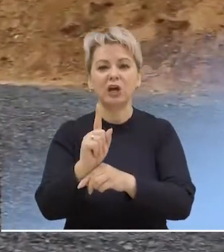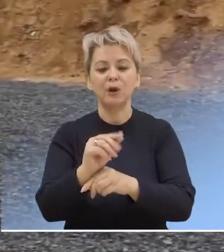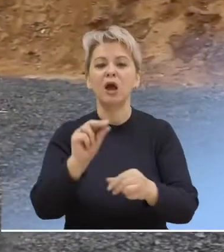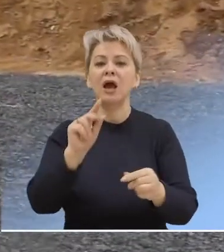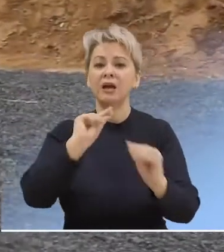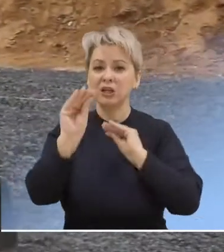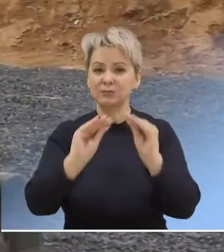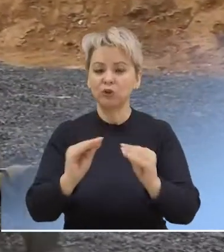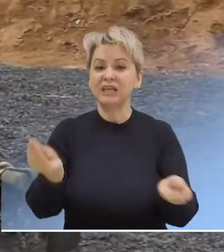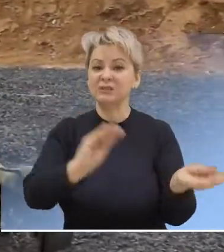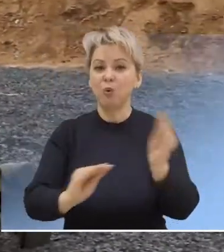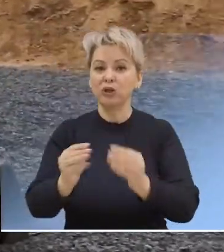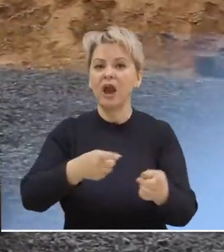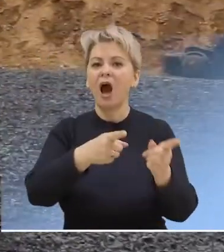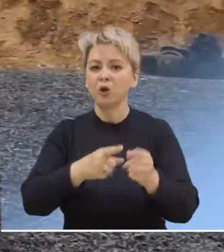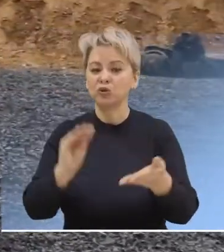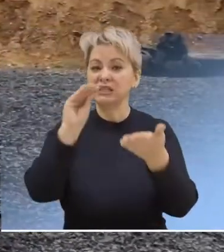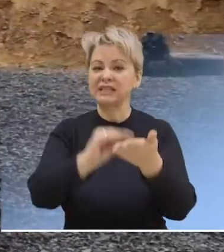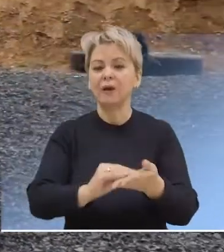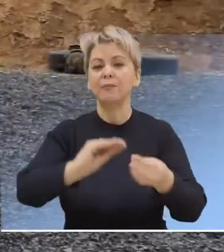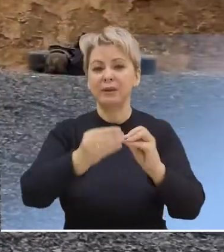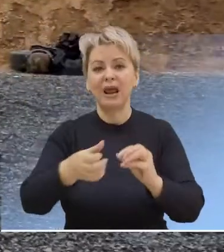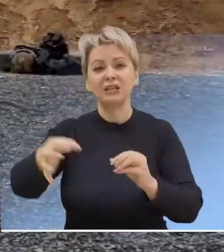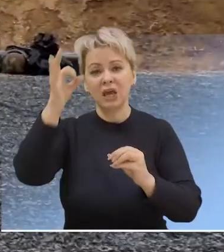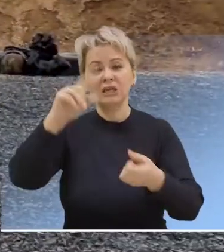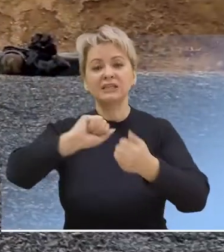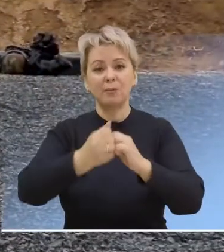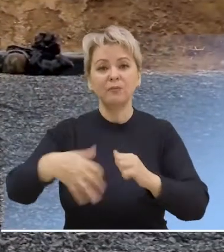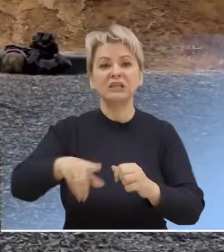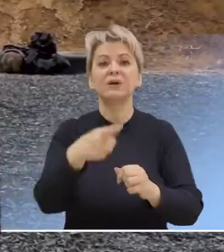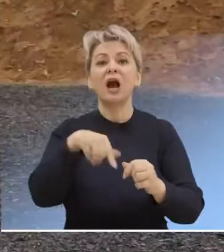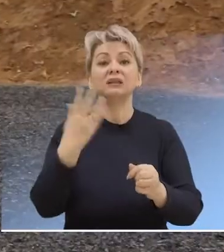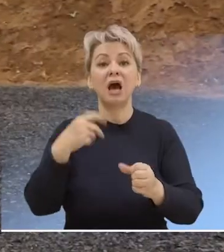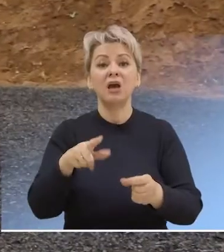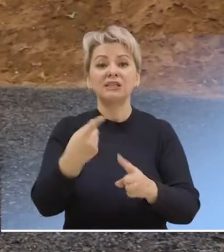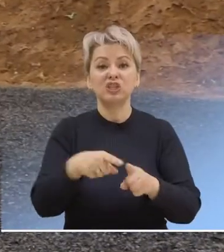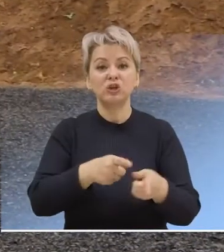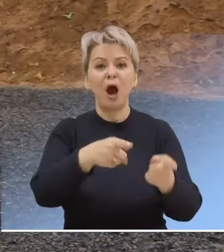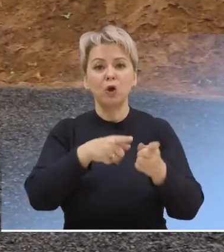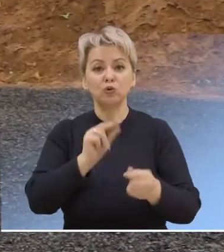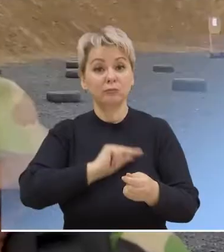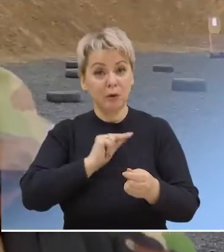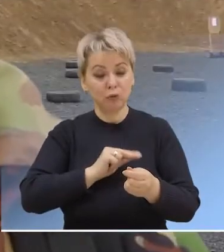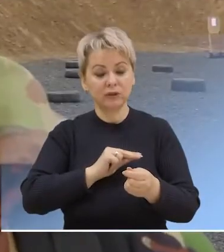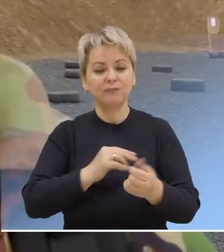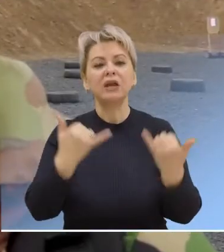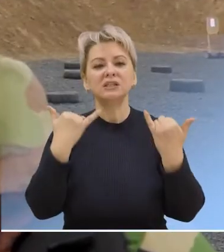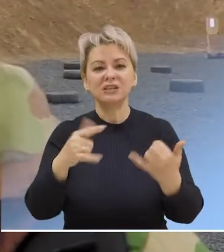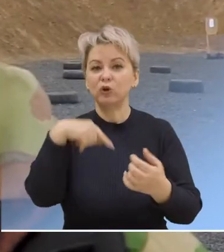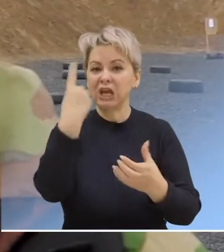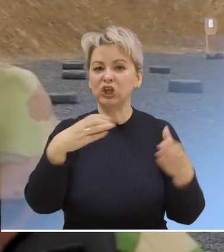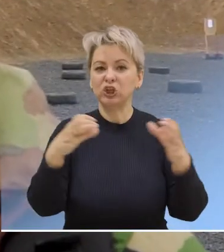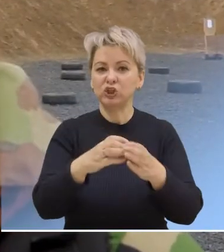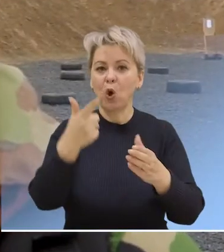по разработке и сборке оружия, закрепляют знания о мерах безопасности при обращении с ним. Сегодня